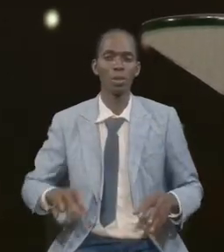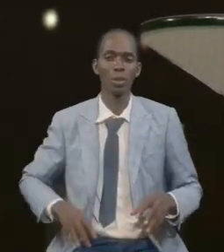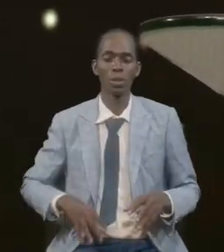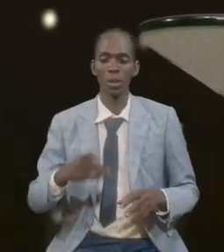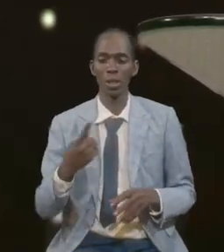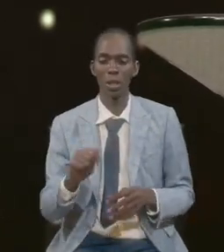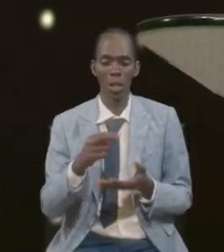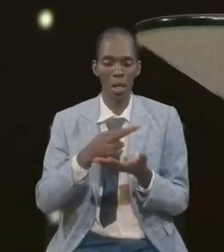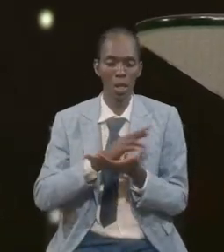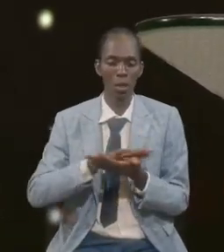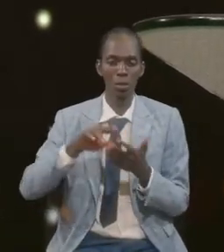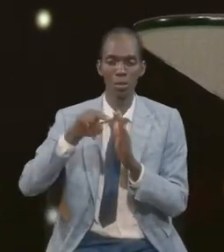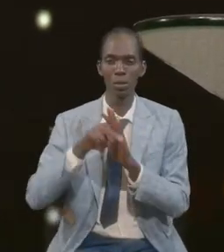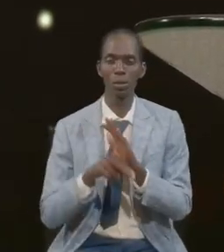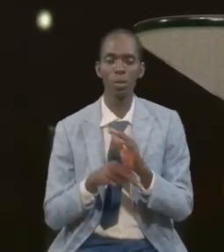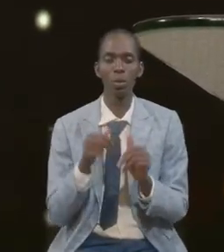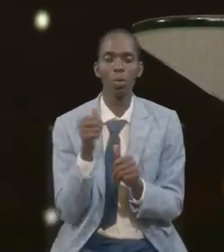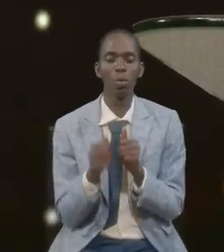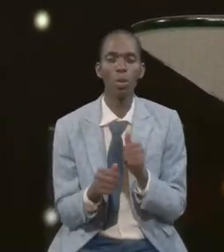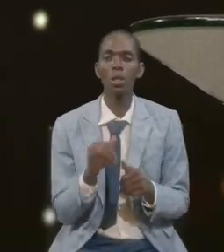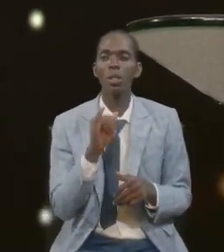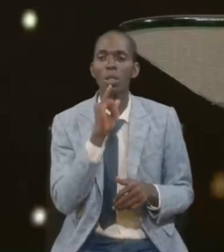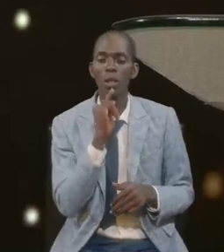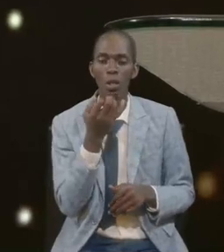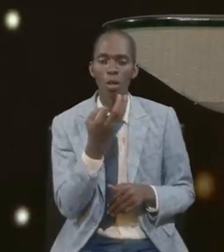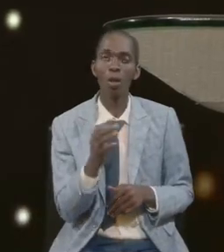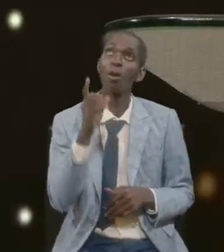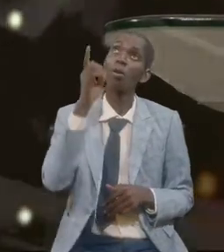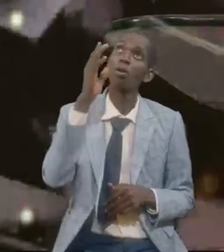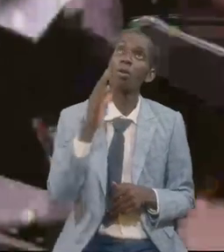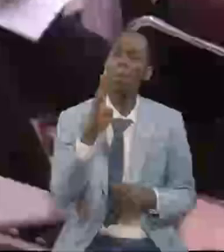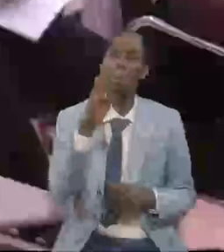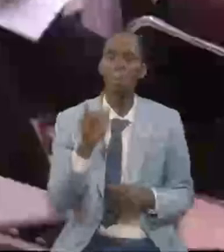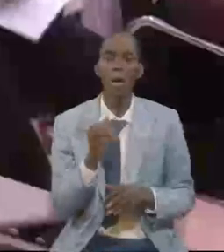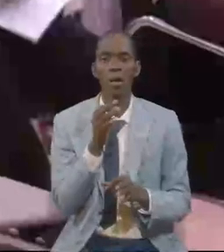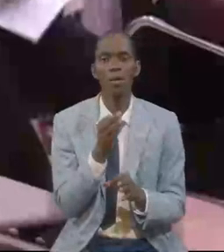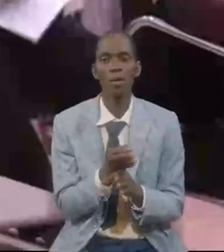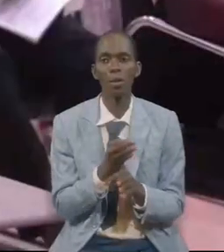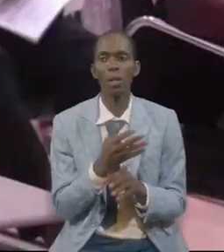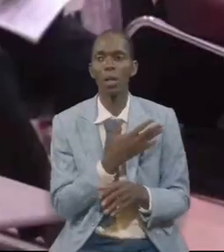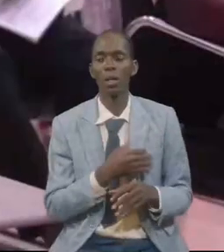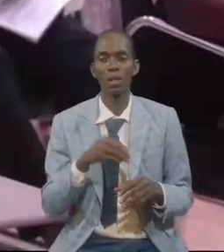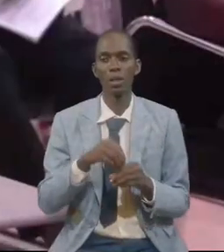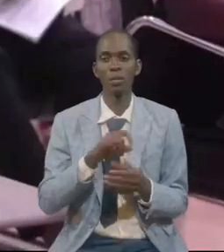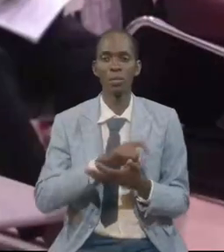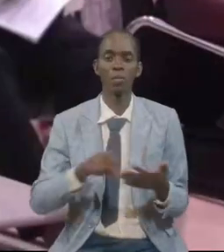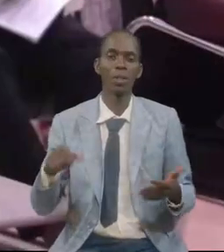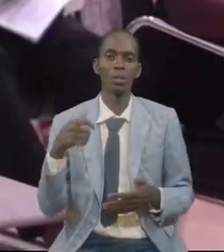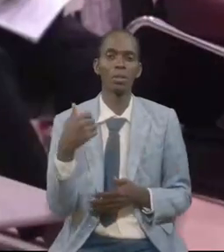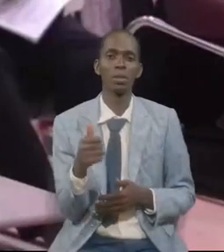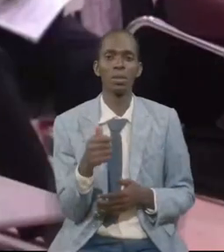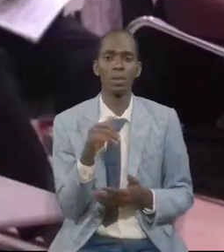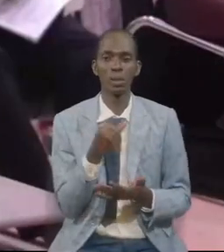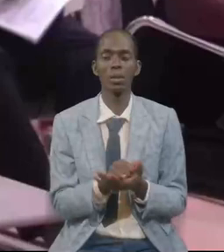la justice qui vient de Dieu par la foi. » Le verset 10